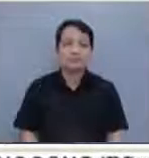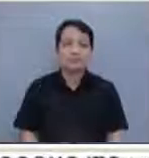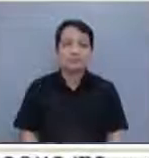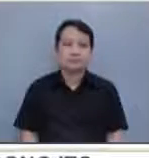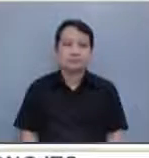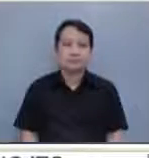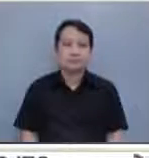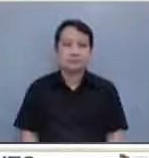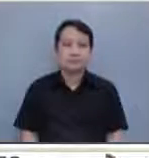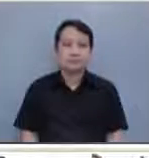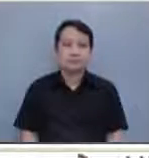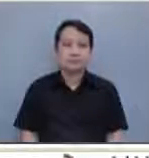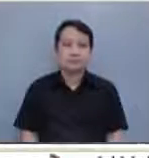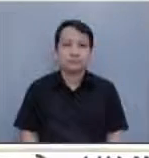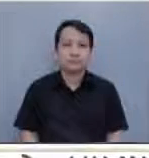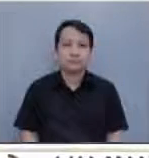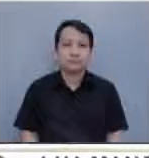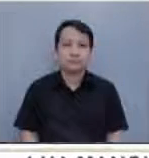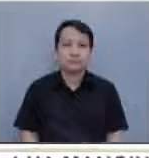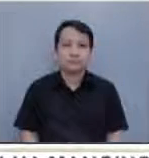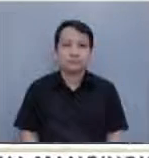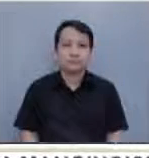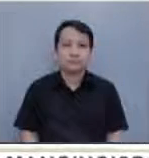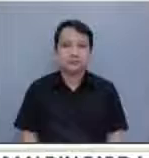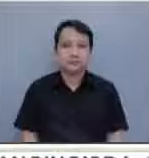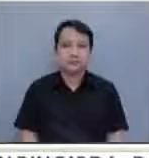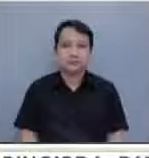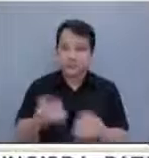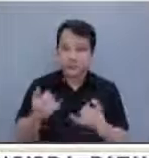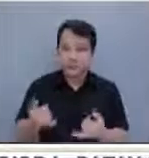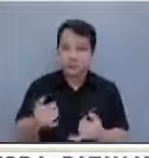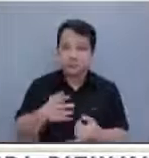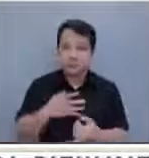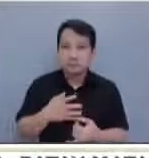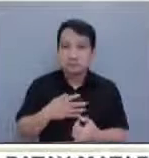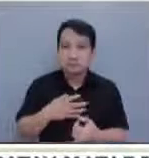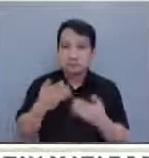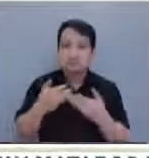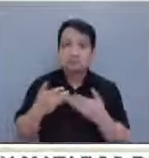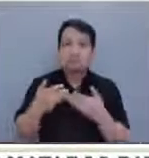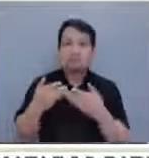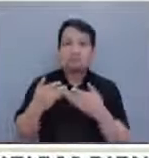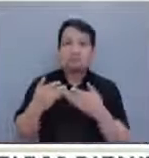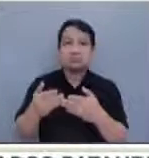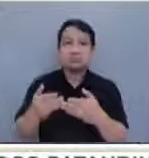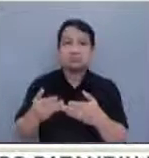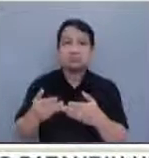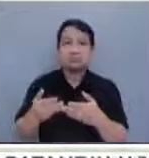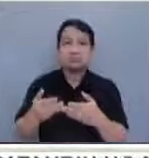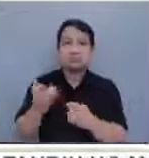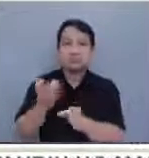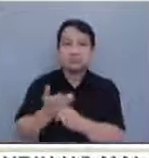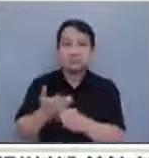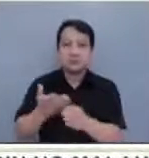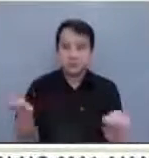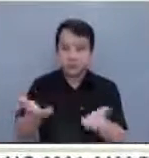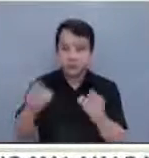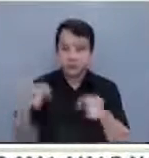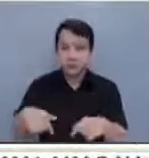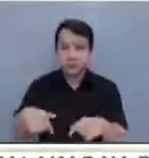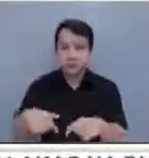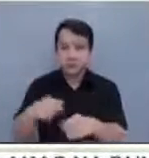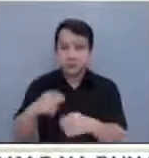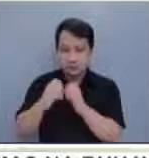Gani sa mga oras na ito, maayos na at tuloy-tuloy na ang daloy ng mga sasakyan dito sa may